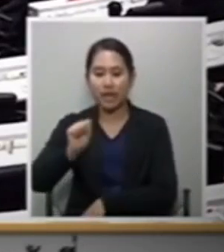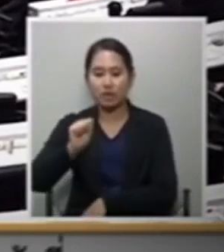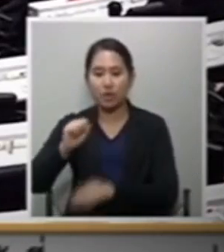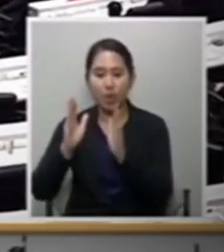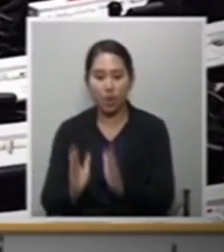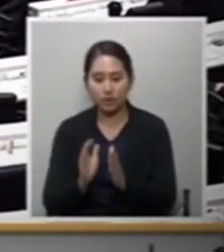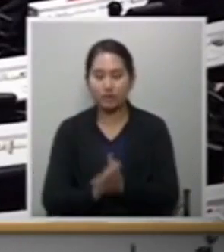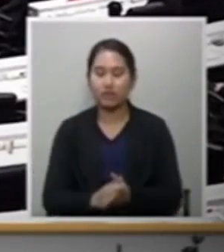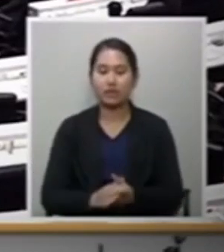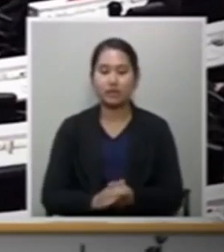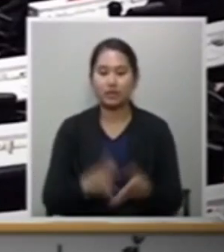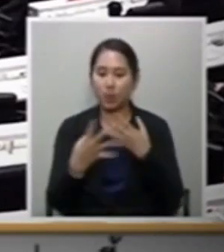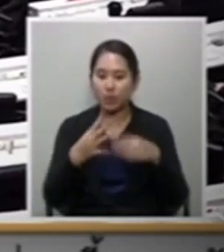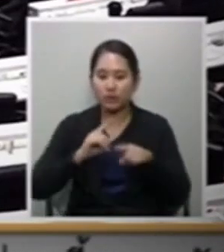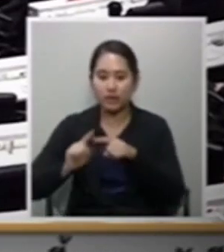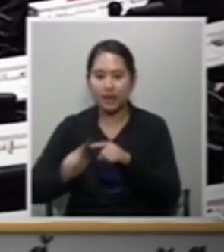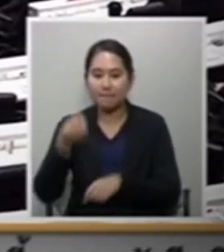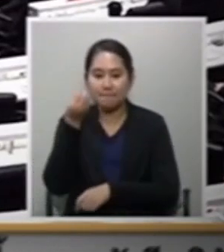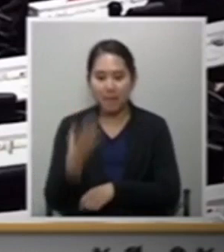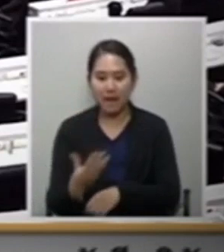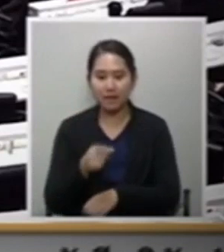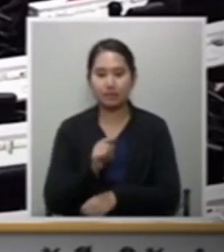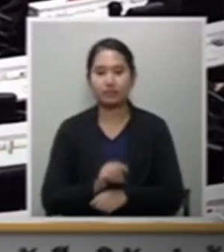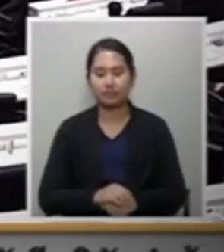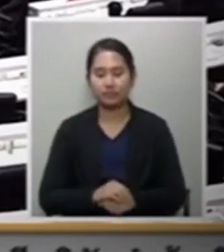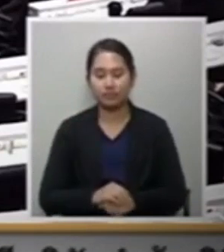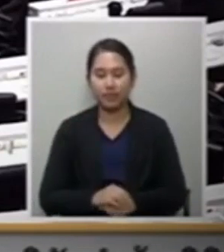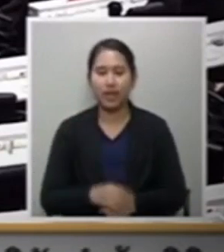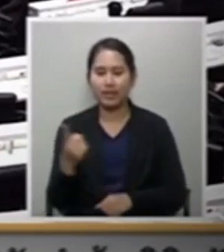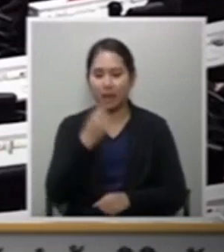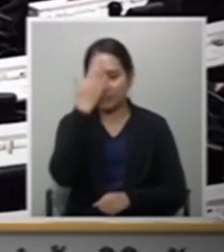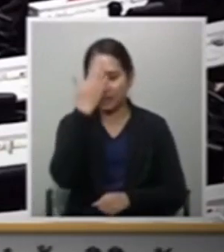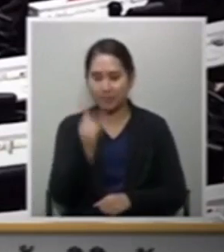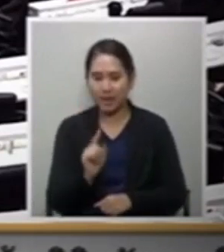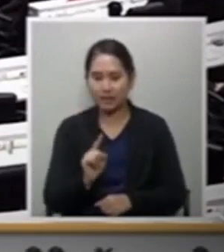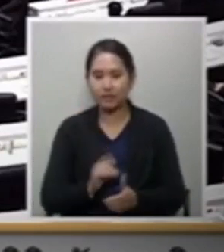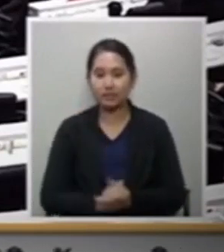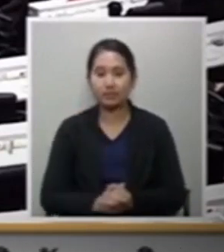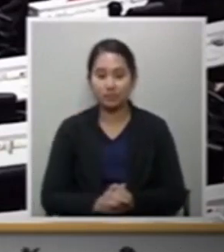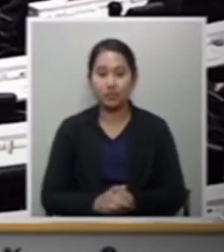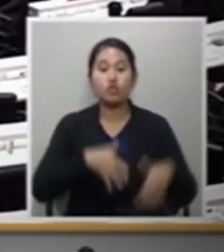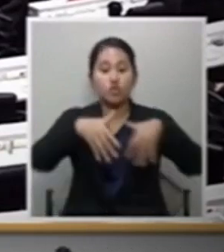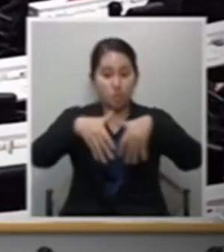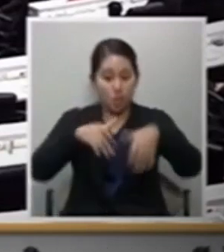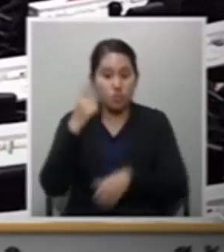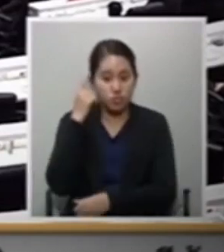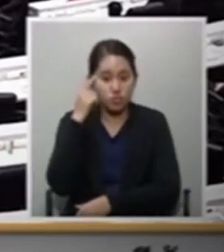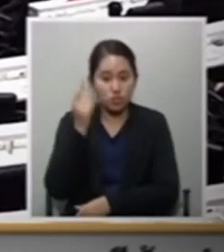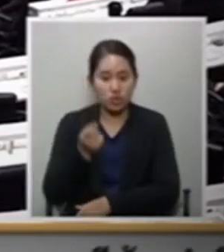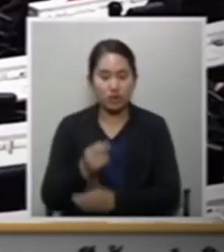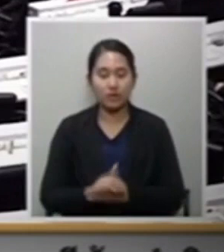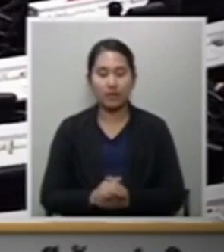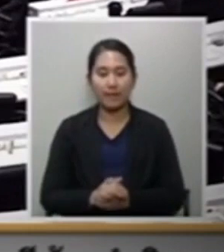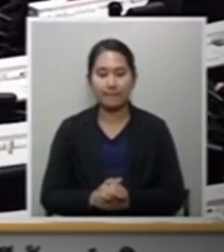ะแยะเรื่องยาเสพติดมากที่สุดในยุคนี้ถามว่าทำไมพี่น้องทราบไหมครับว่าช